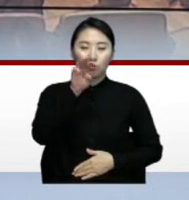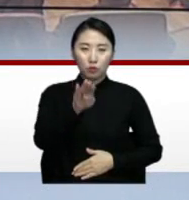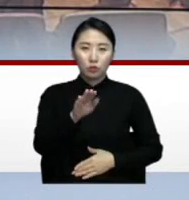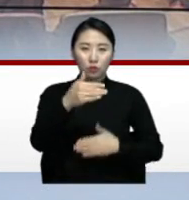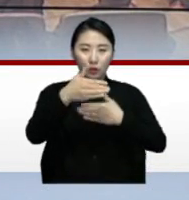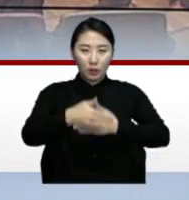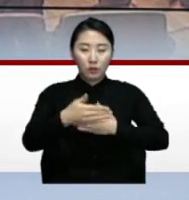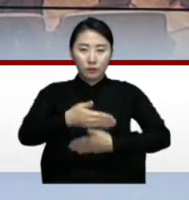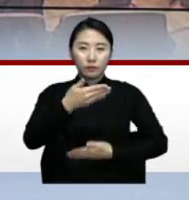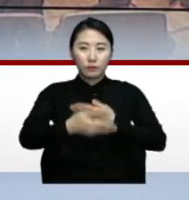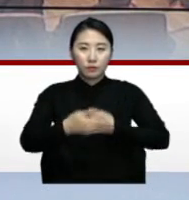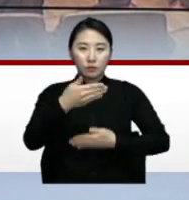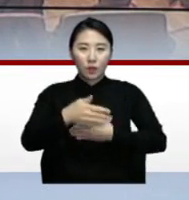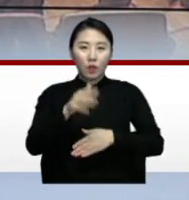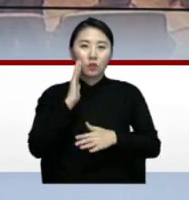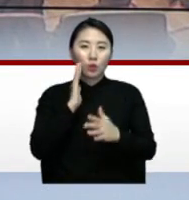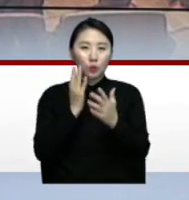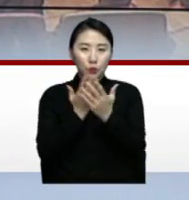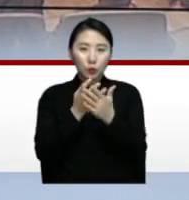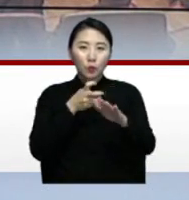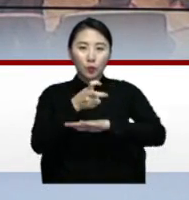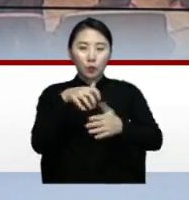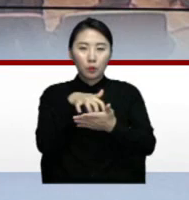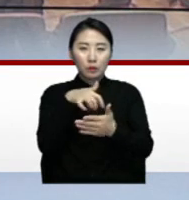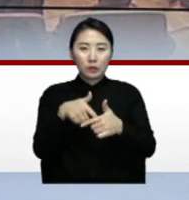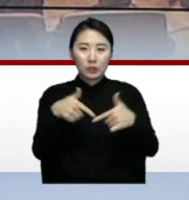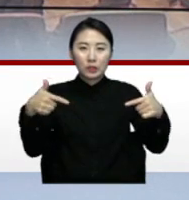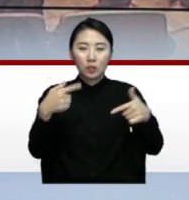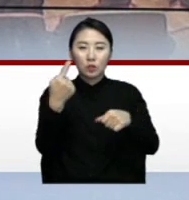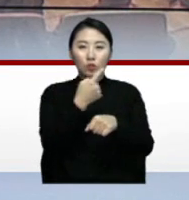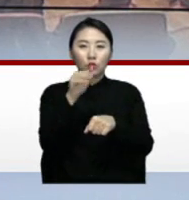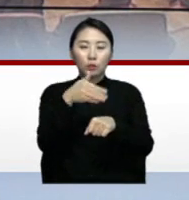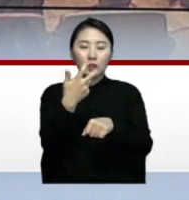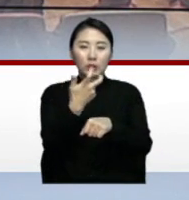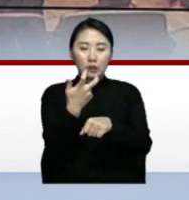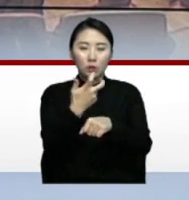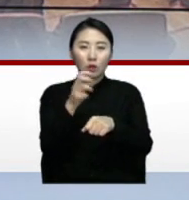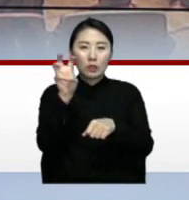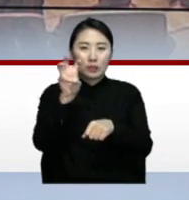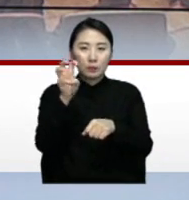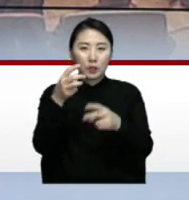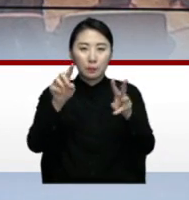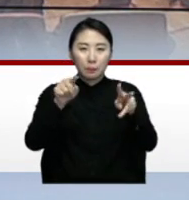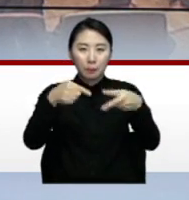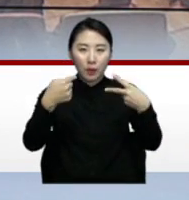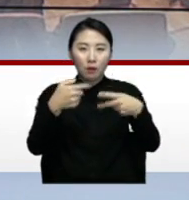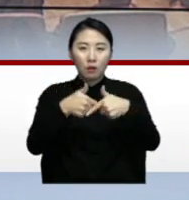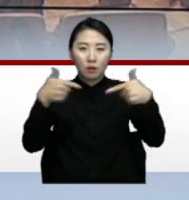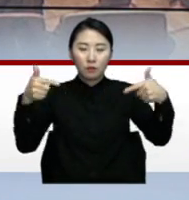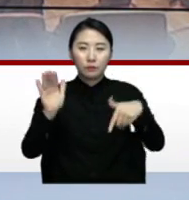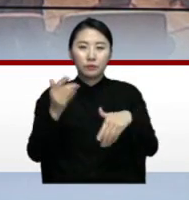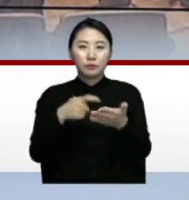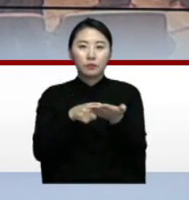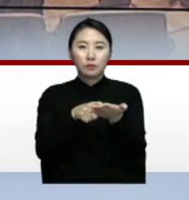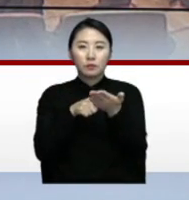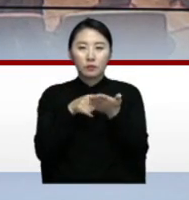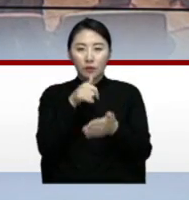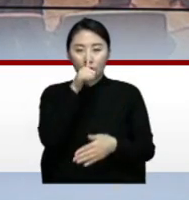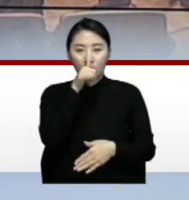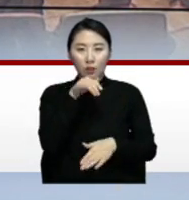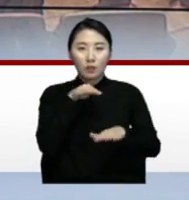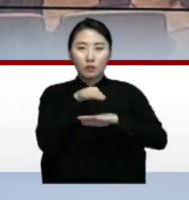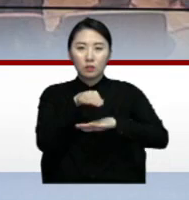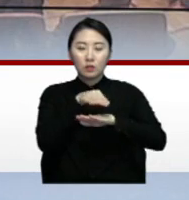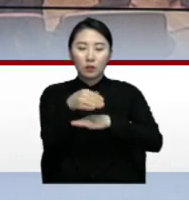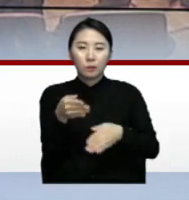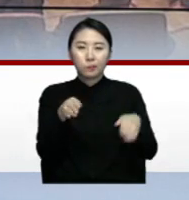경부간선도로 서초 양재 구간의 교통량이 1970년 개통 이후 30배 이상 늘어난 것으로 나타났습니다. 반면 차로